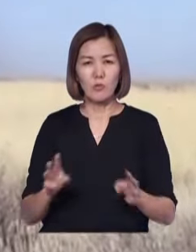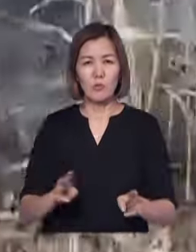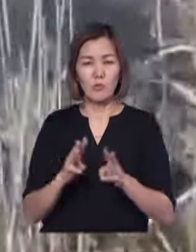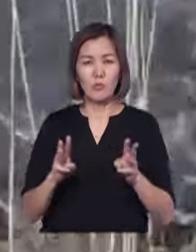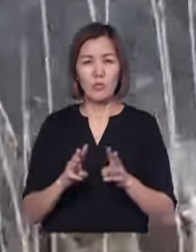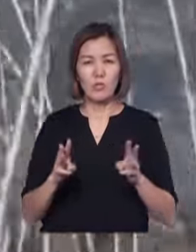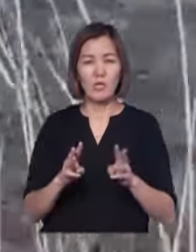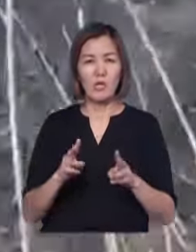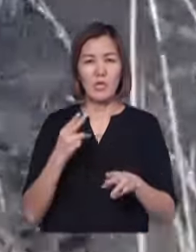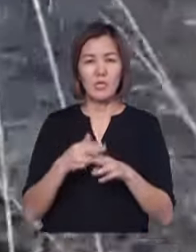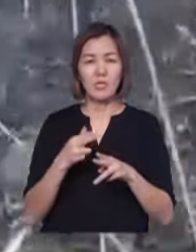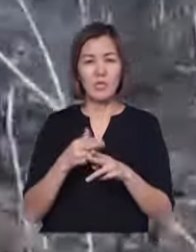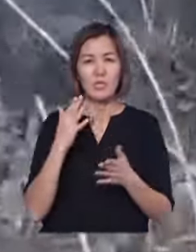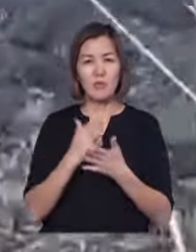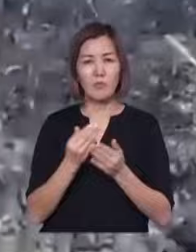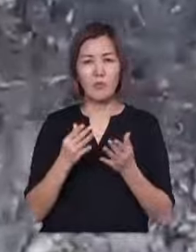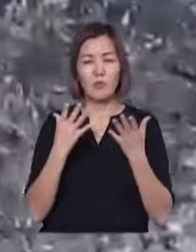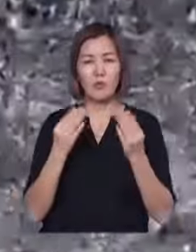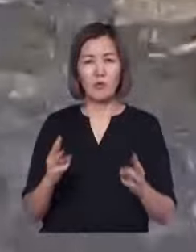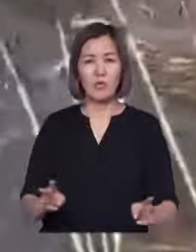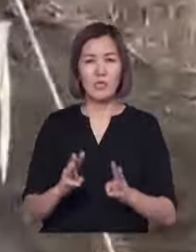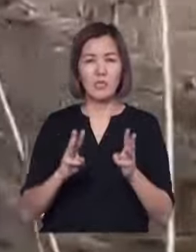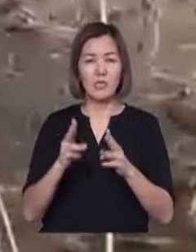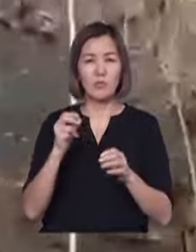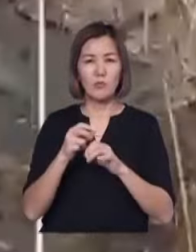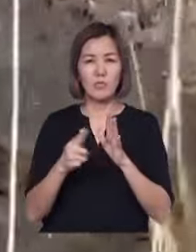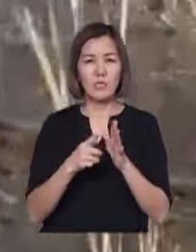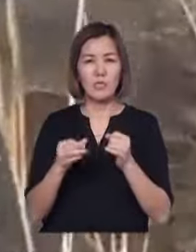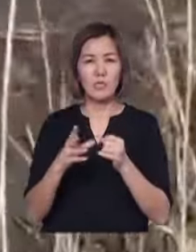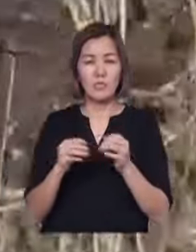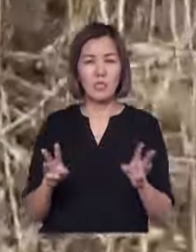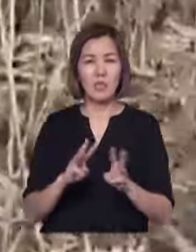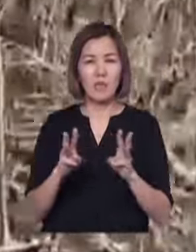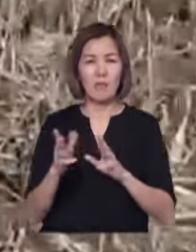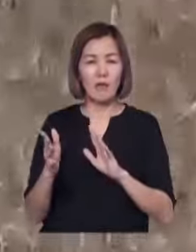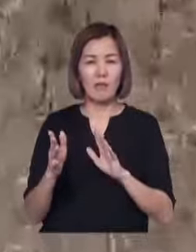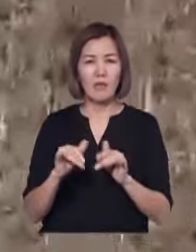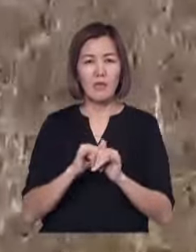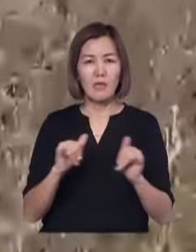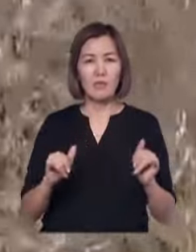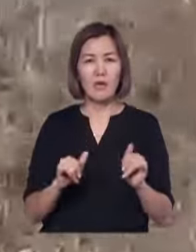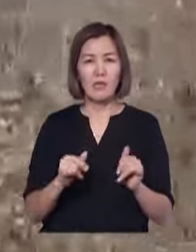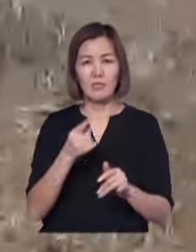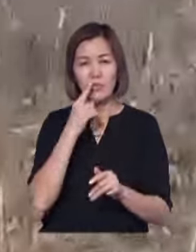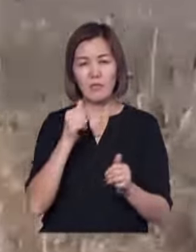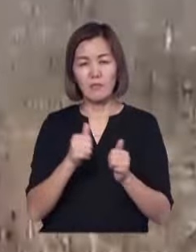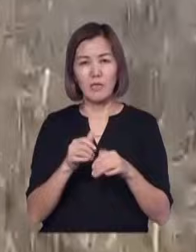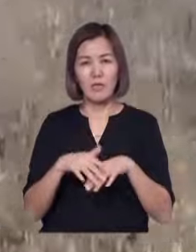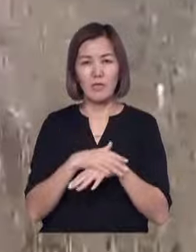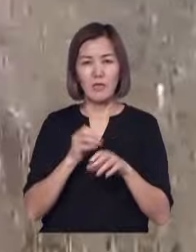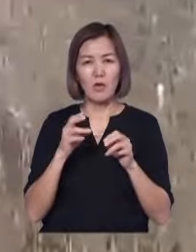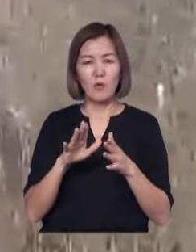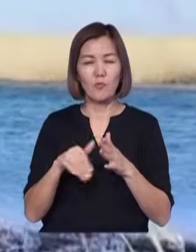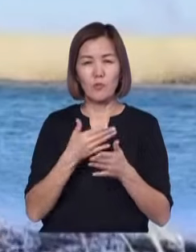ошақтарын сөндіруге қиындық туғызатын айтады. Бүгінде қызыл жалын 18 гектар жерді жалмаған. Жақын маңдағы елді